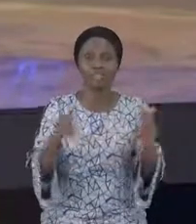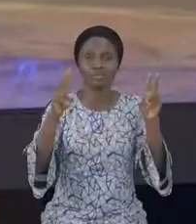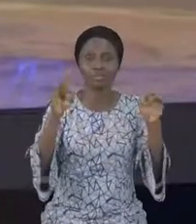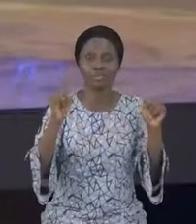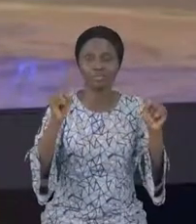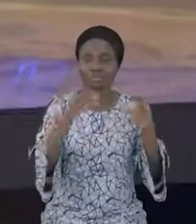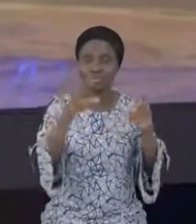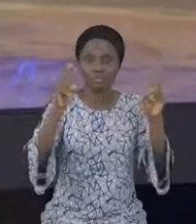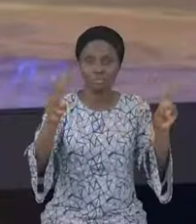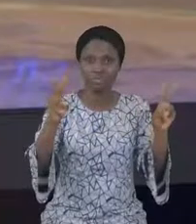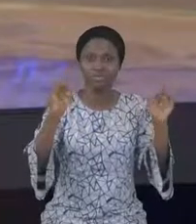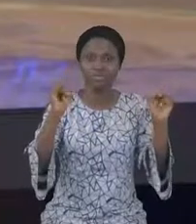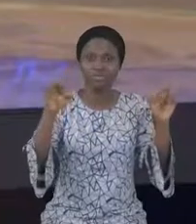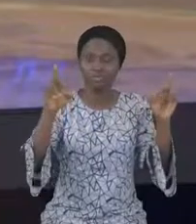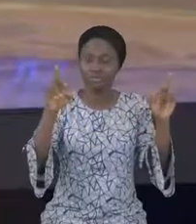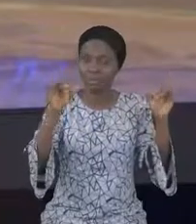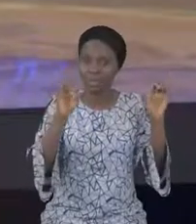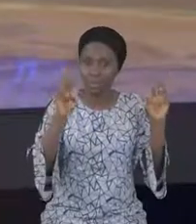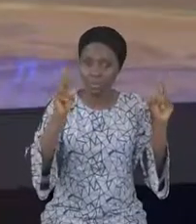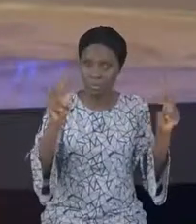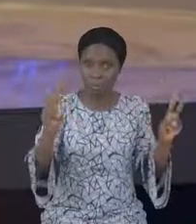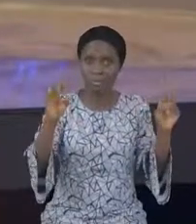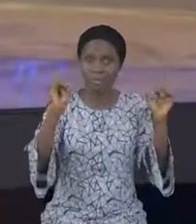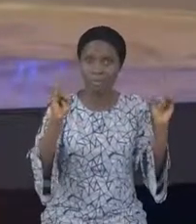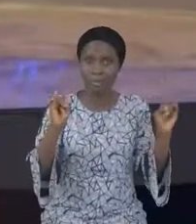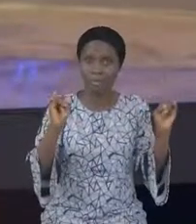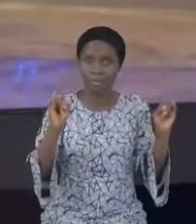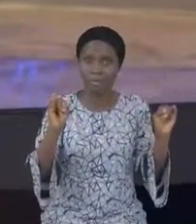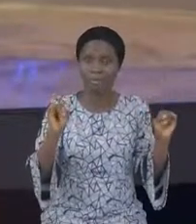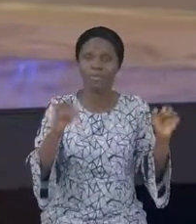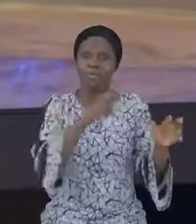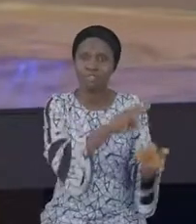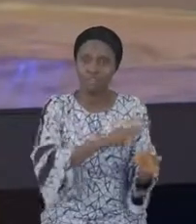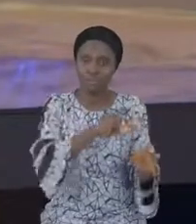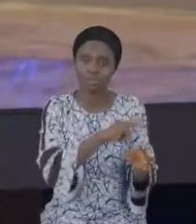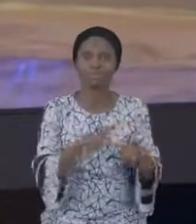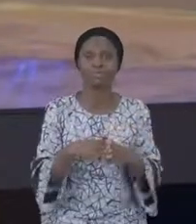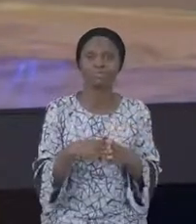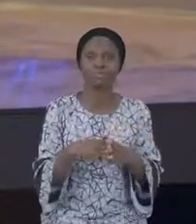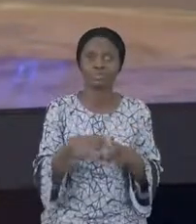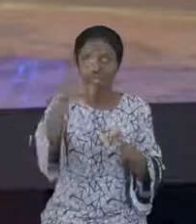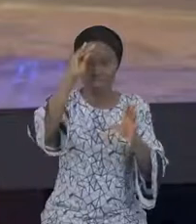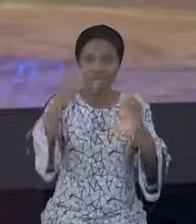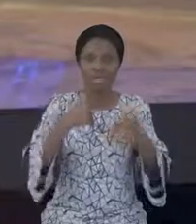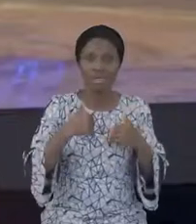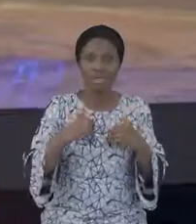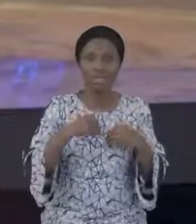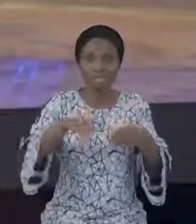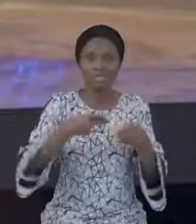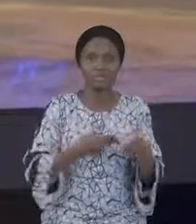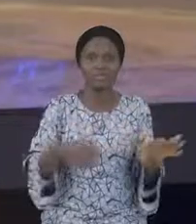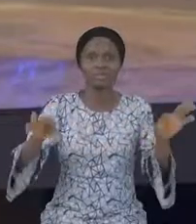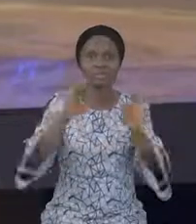vertu, lesquels nous assurent de sa part les plus grandes et les plus précieuses promesses.